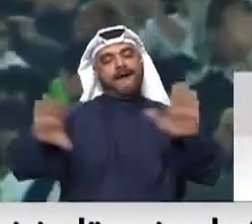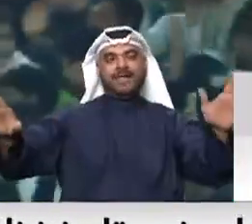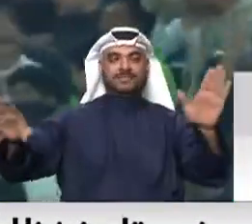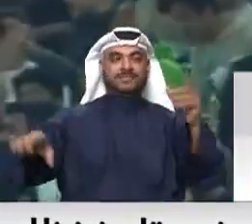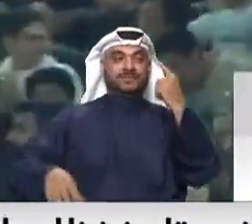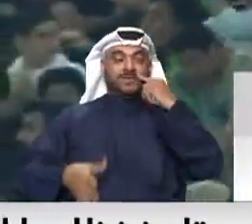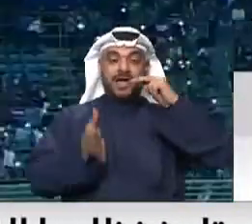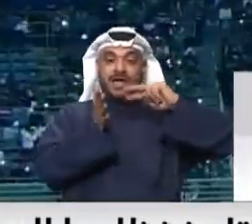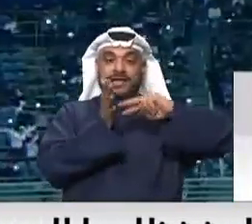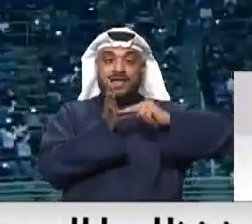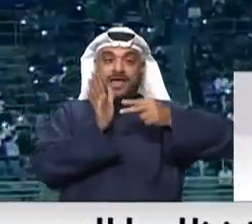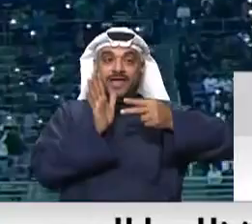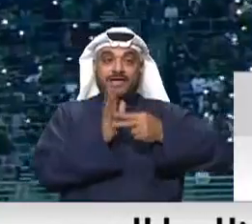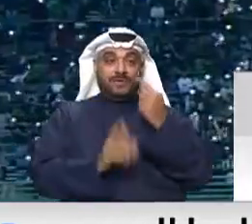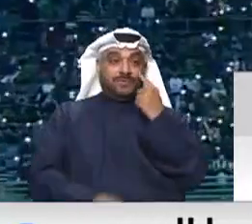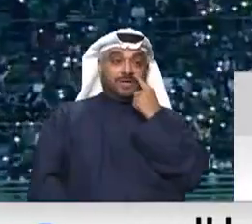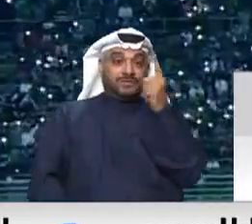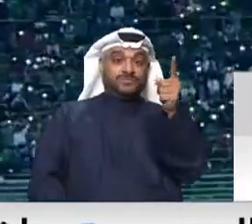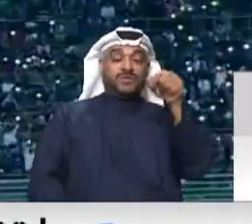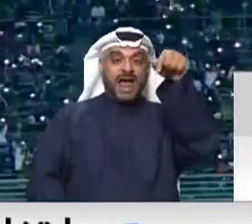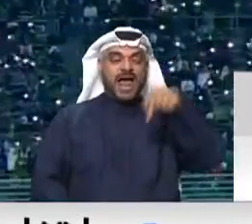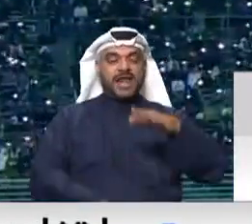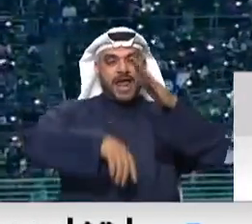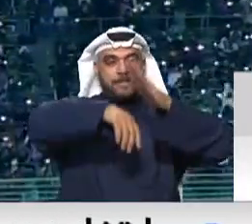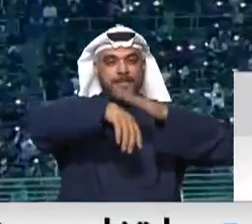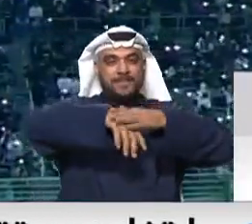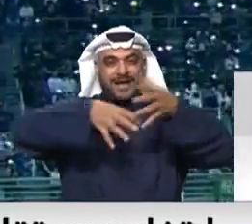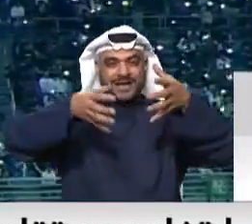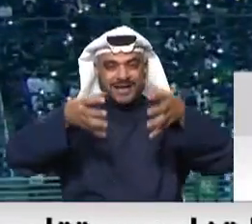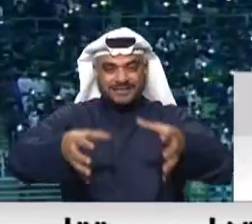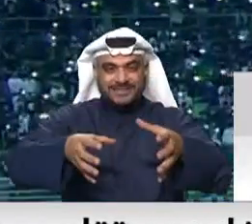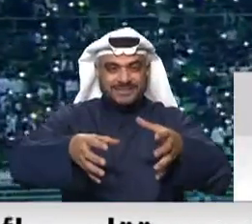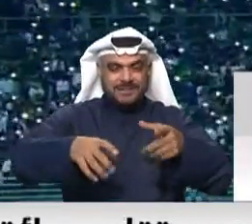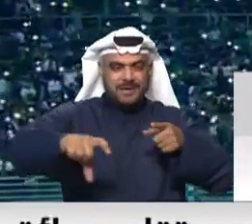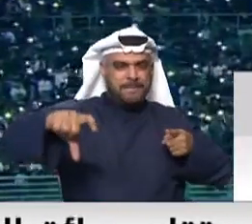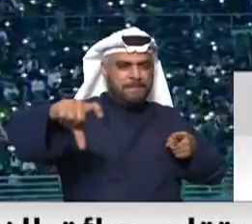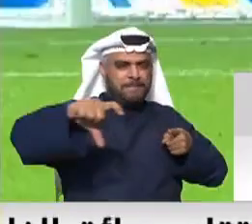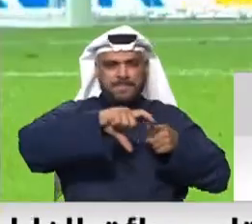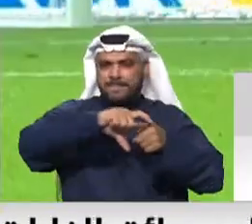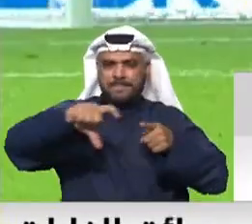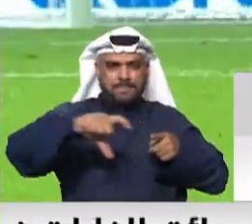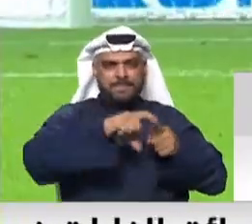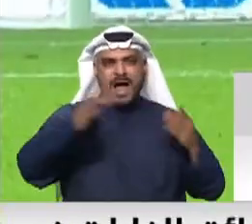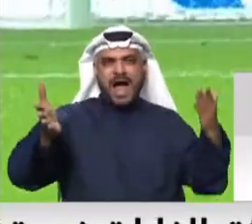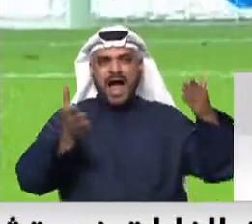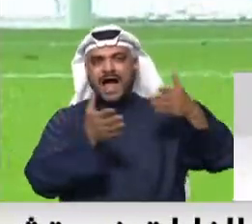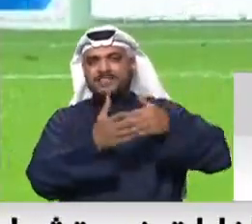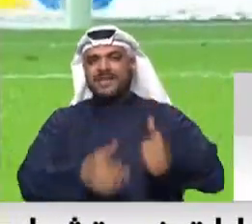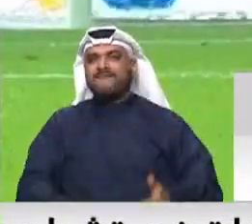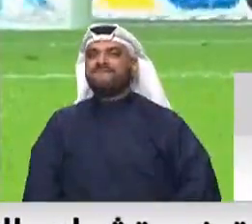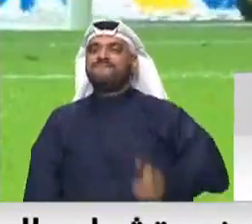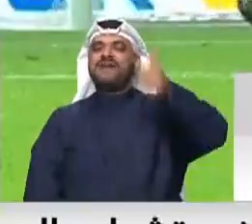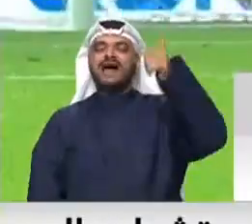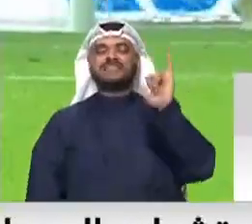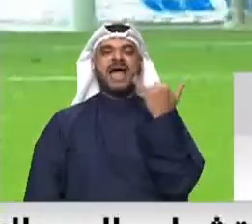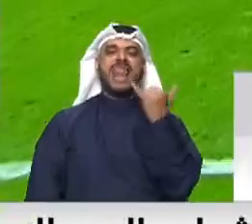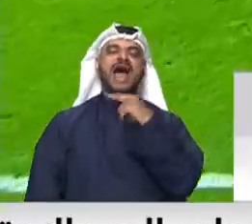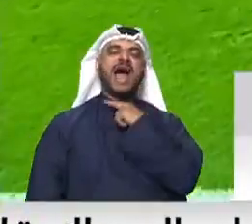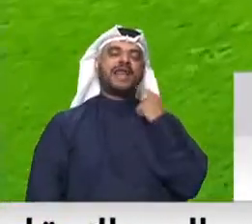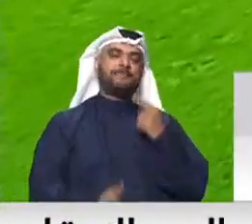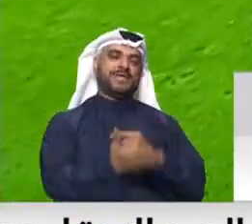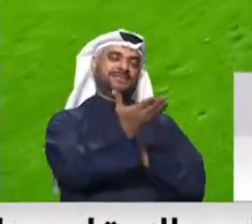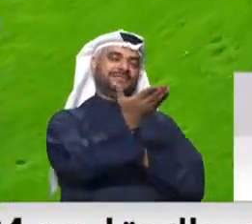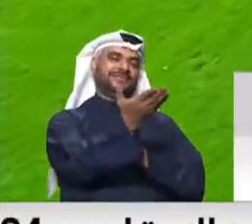وفك الشفرة يتم من خلال الركلة الترجيحية والتي ابتسمت بالنهاية لأبناء القلعة الخضراء، لا